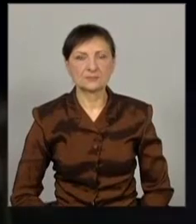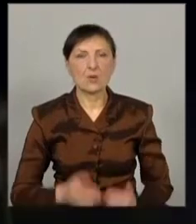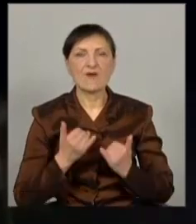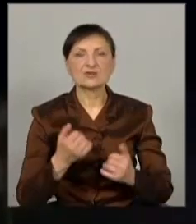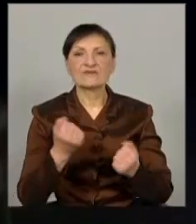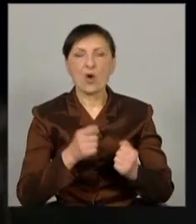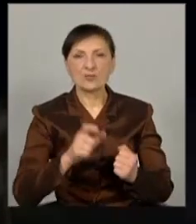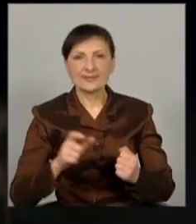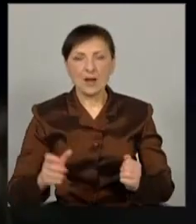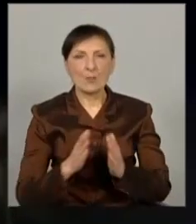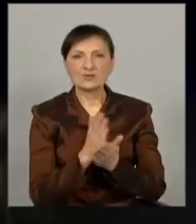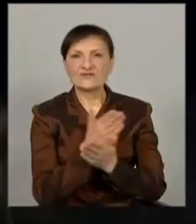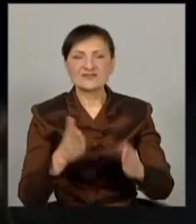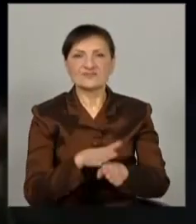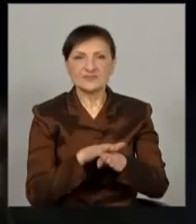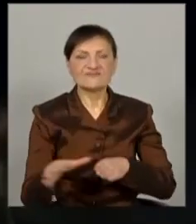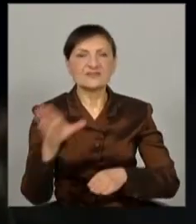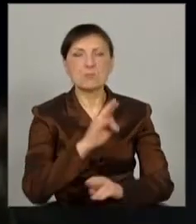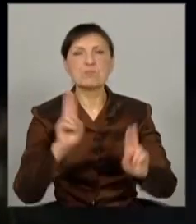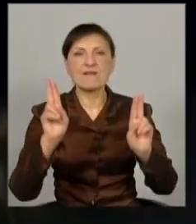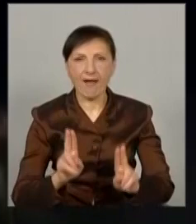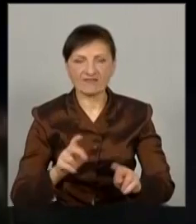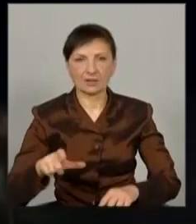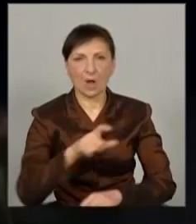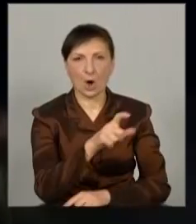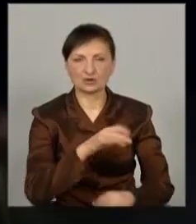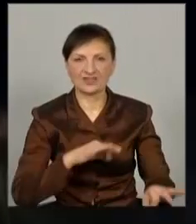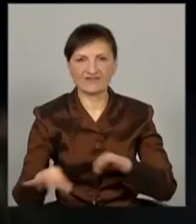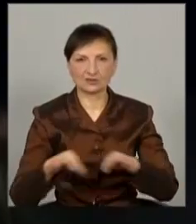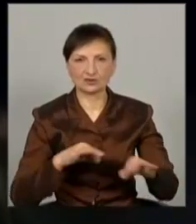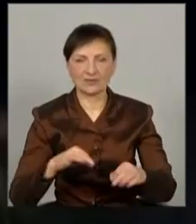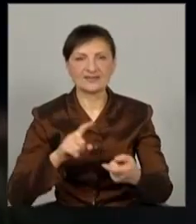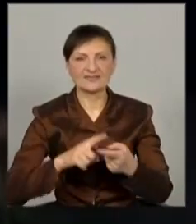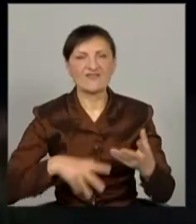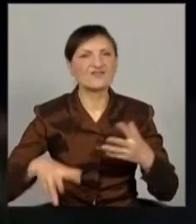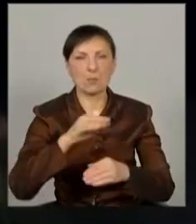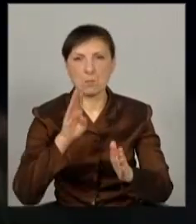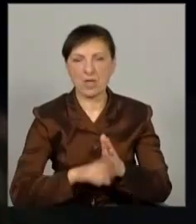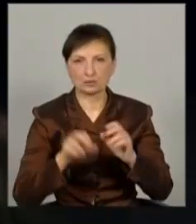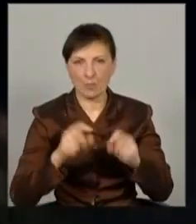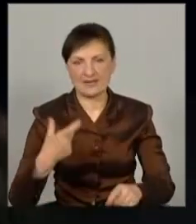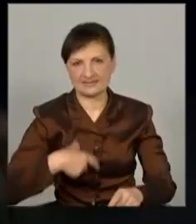Уважаемые водители, просим вас соблюдать все правила дорожного движения ради всеобщей безопасности.